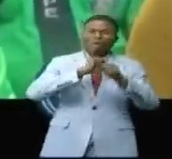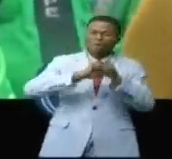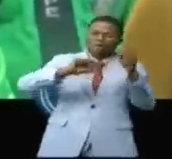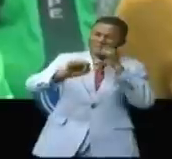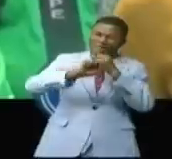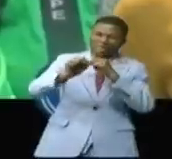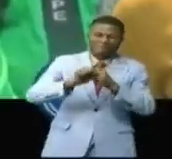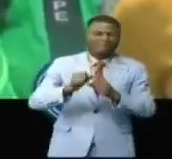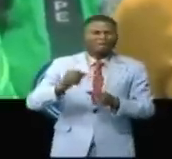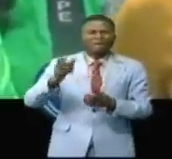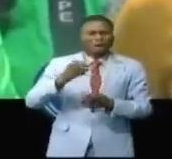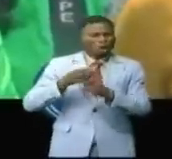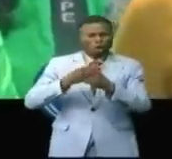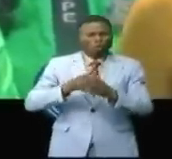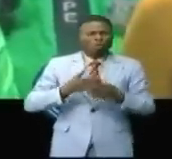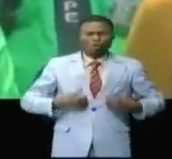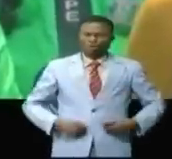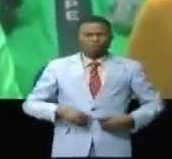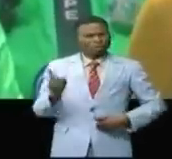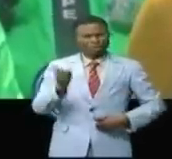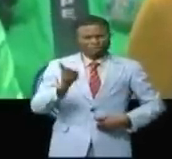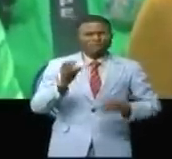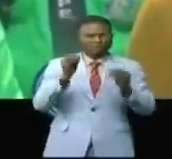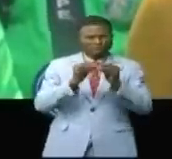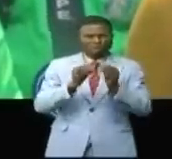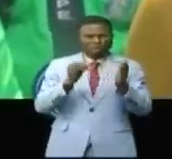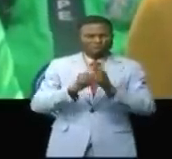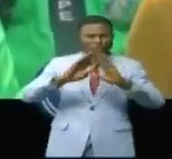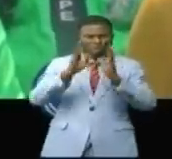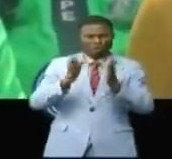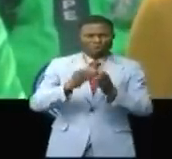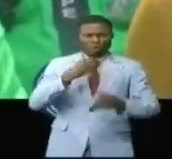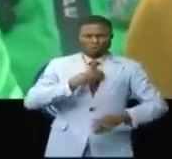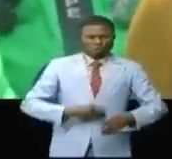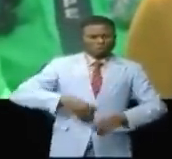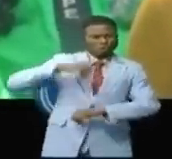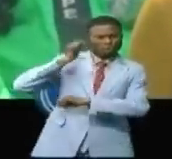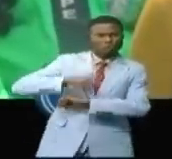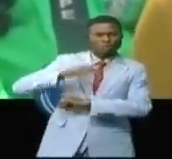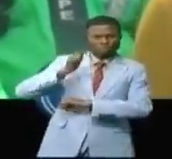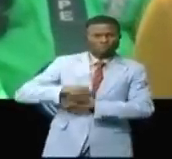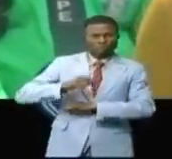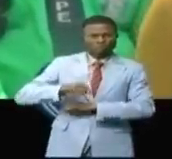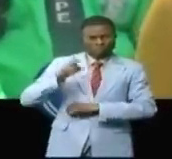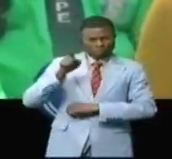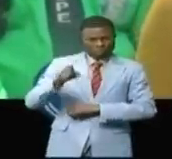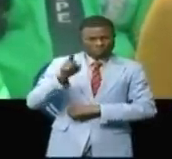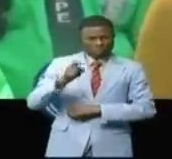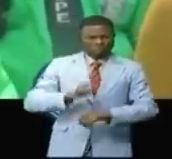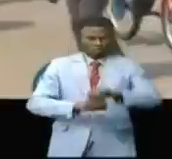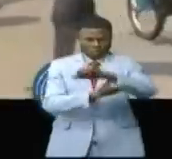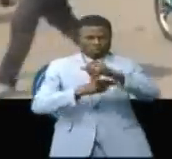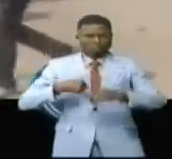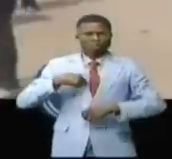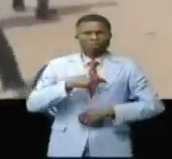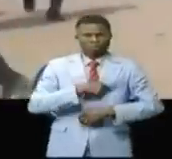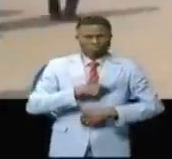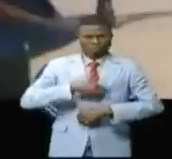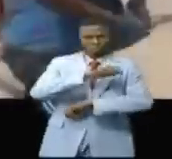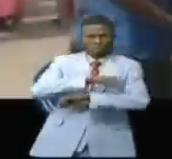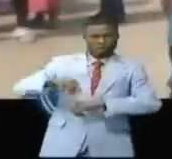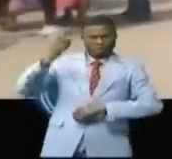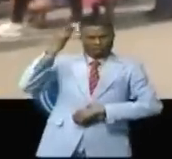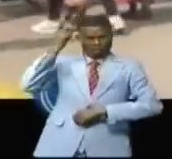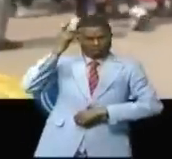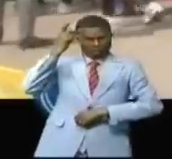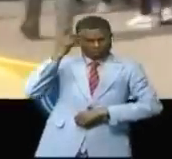suivront pas j'ai d'ailleurs encore tout à leur réunion avec tous les procureurs du parquet qui vont d'ailleurs nous accompagner les parquets de kinshasa